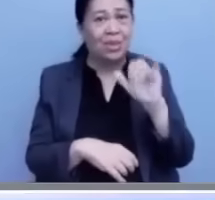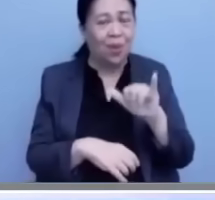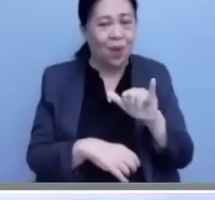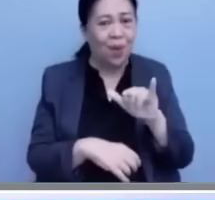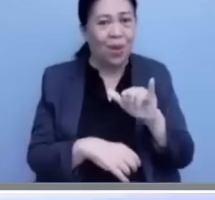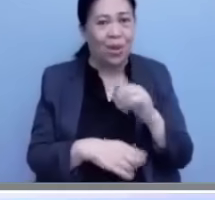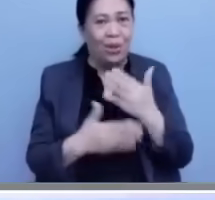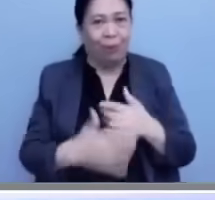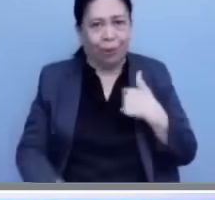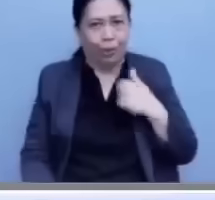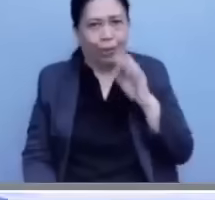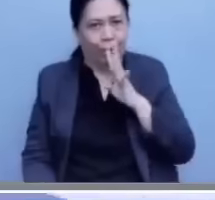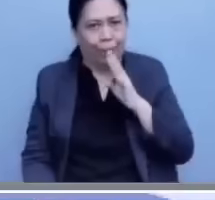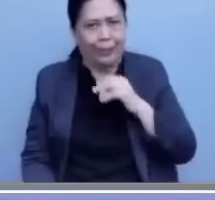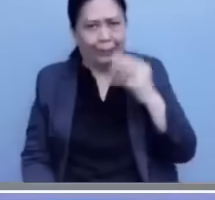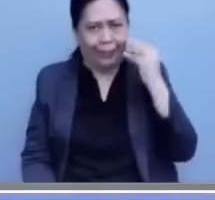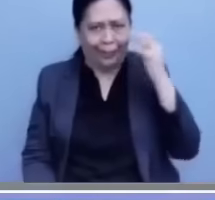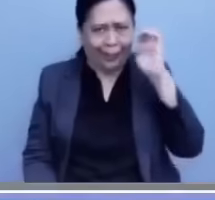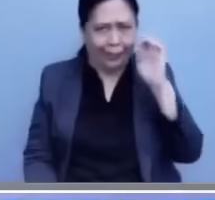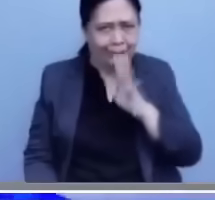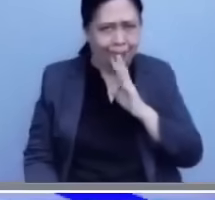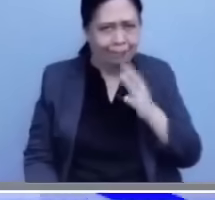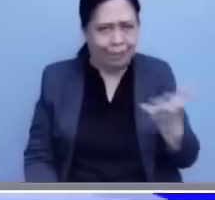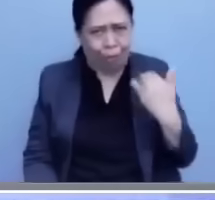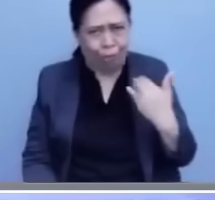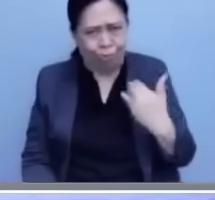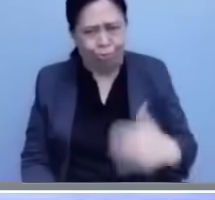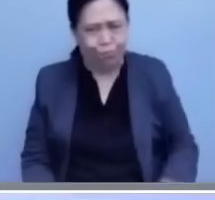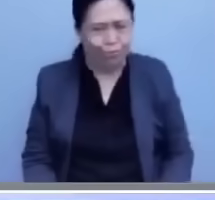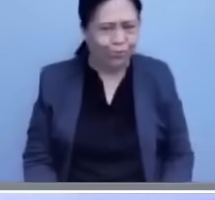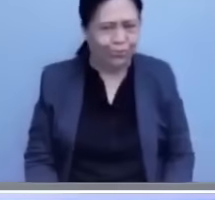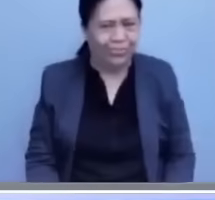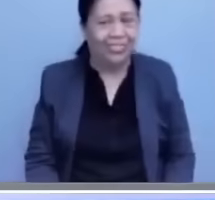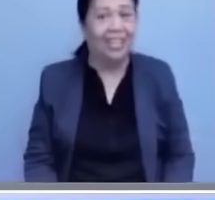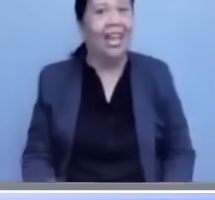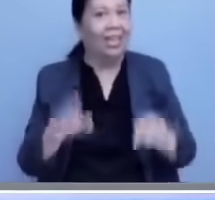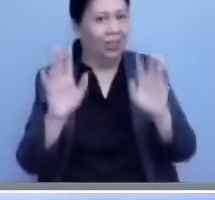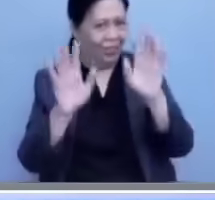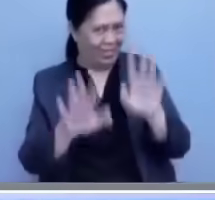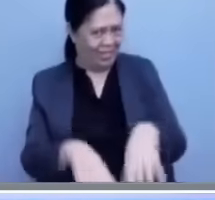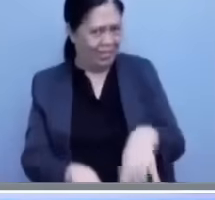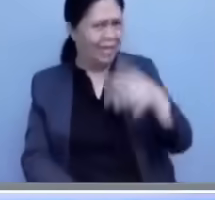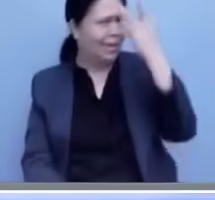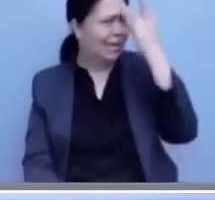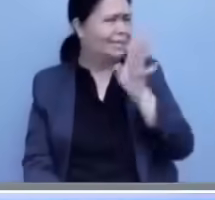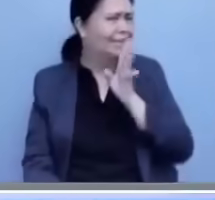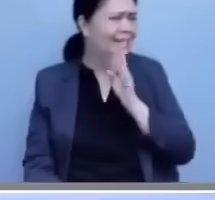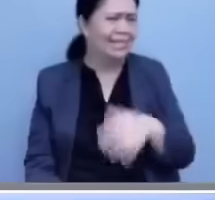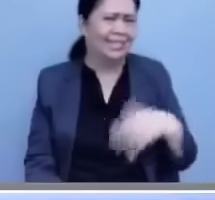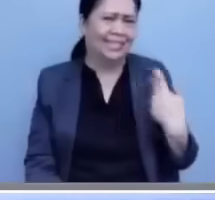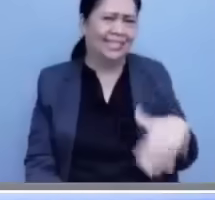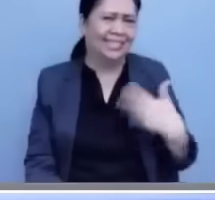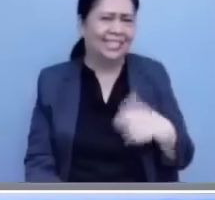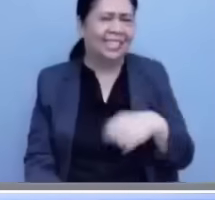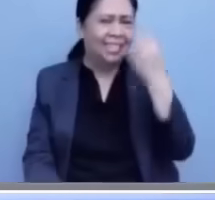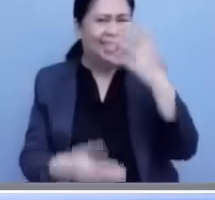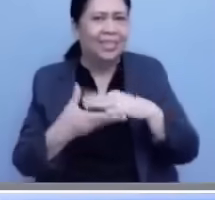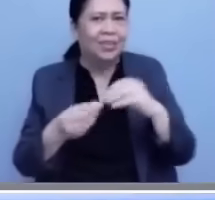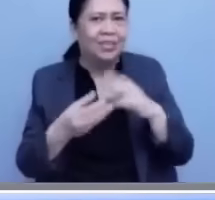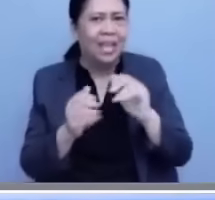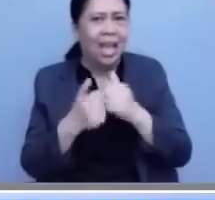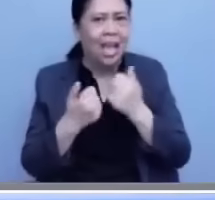ako ninyo, estimador Michael Ricketts. Pasok. Ayun na nga. Ang galing talaga. Ikwento mo naman sa amin kung paano nyo